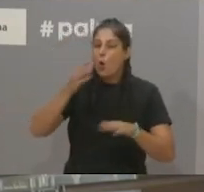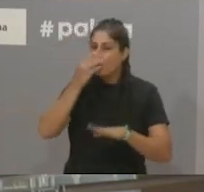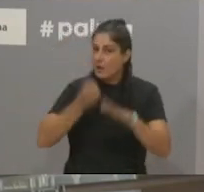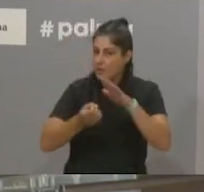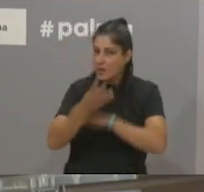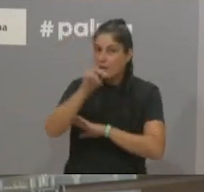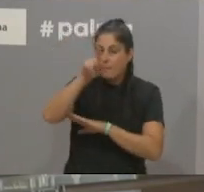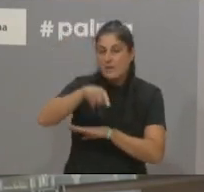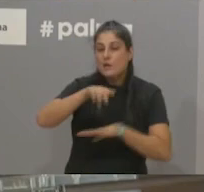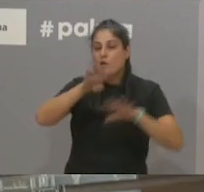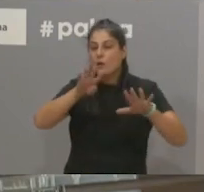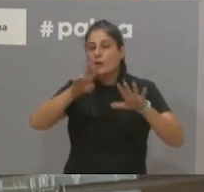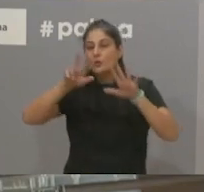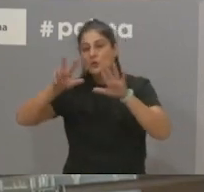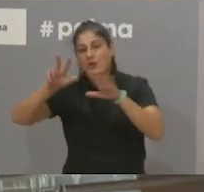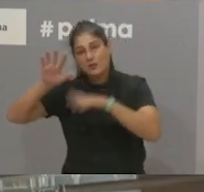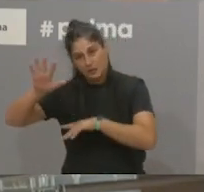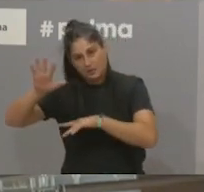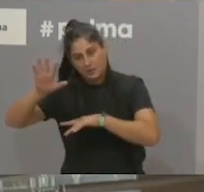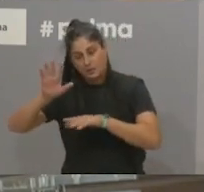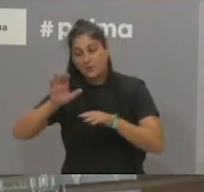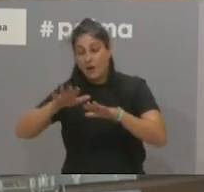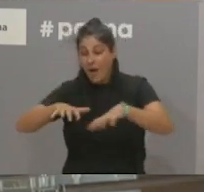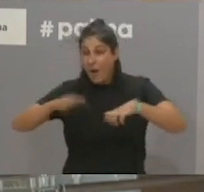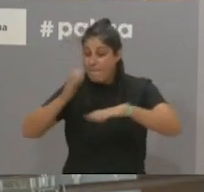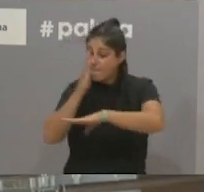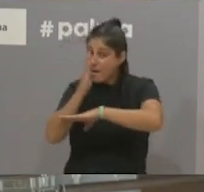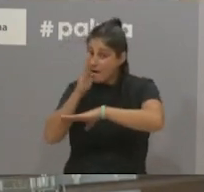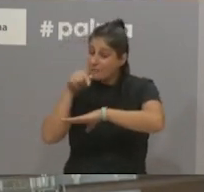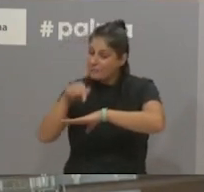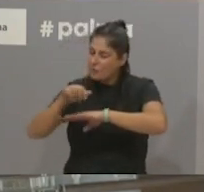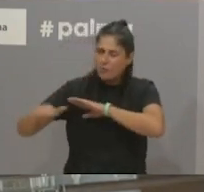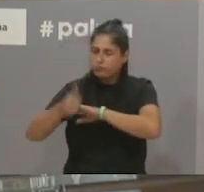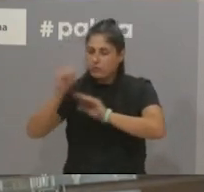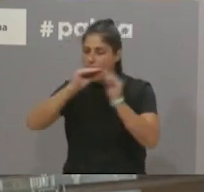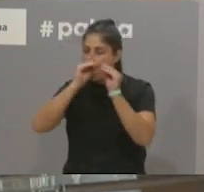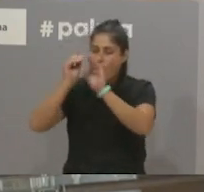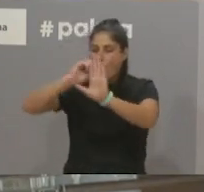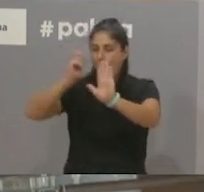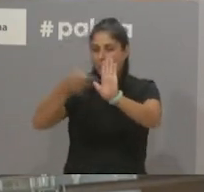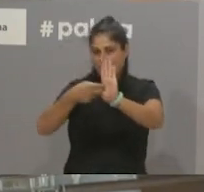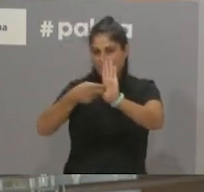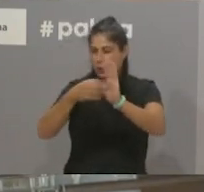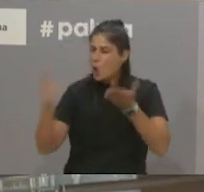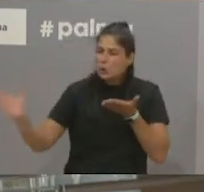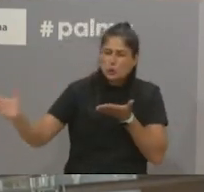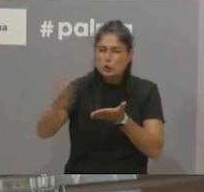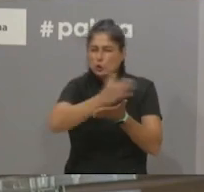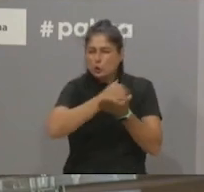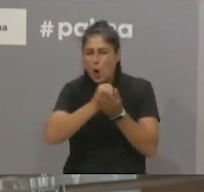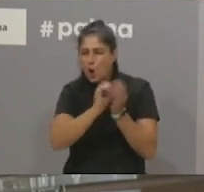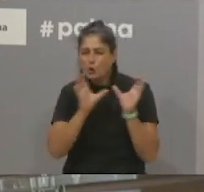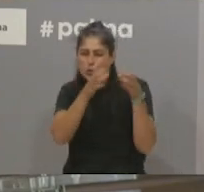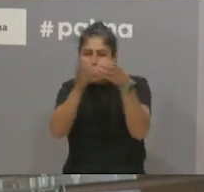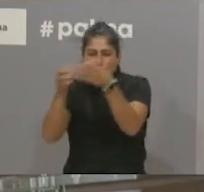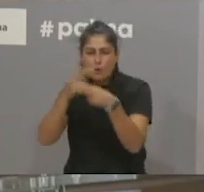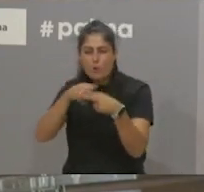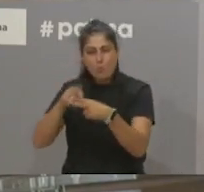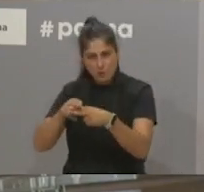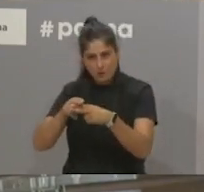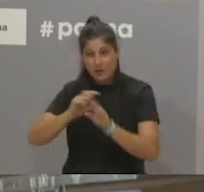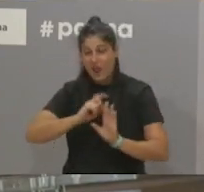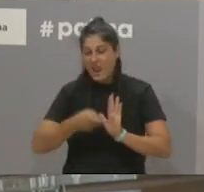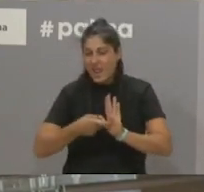d'abril 1986, el Parlament havia aprovat per unanimitat de totes les forces polítiques la llei